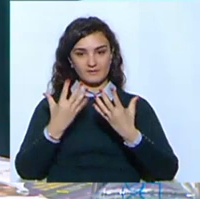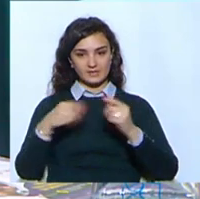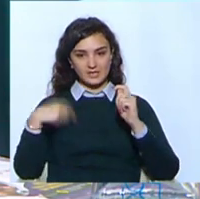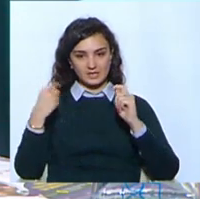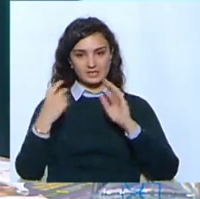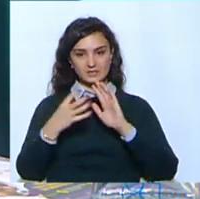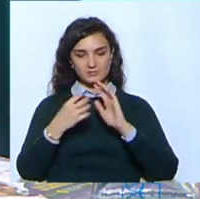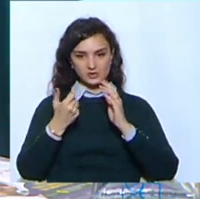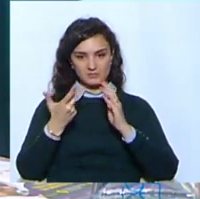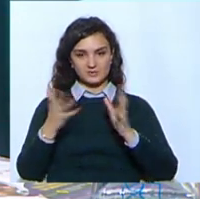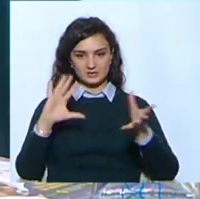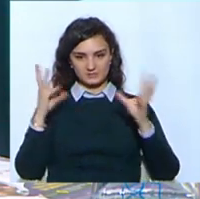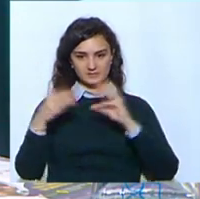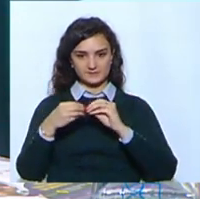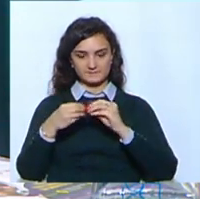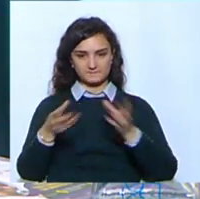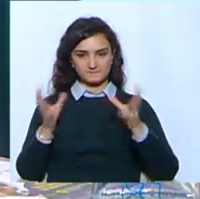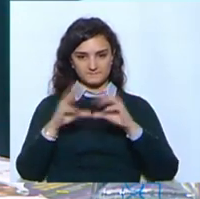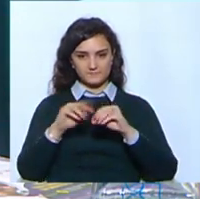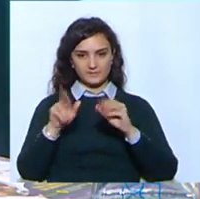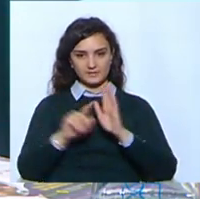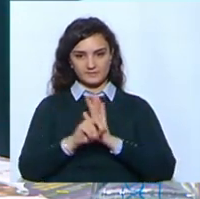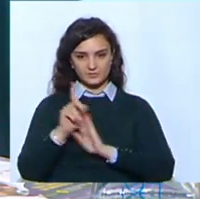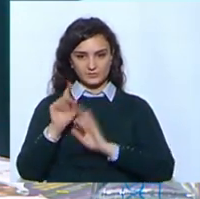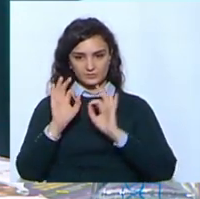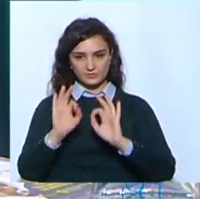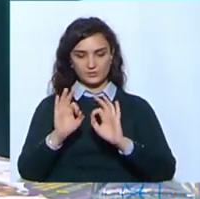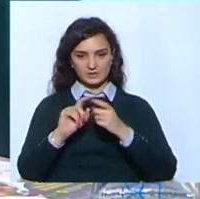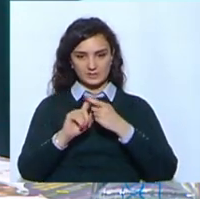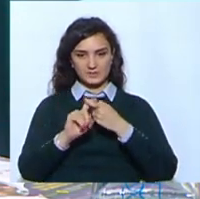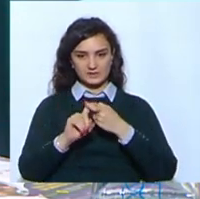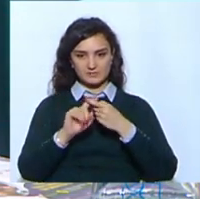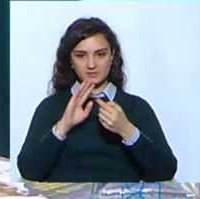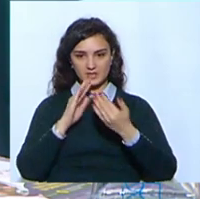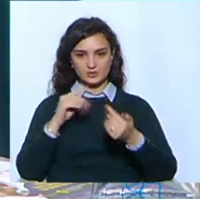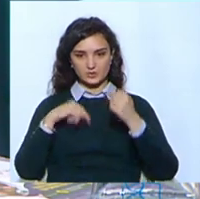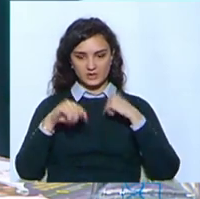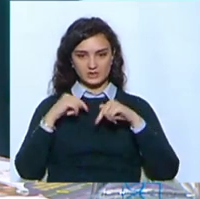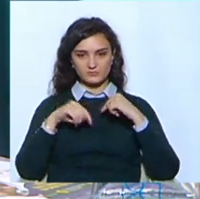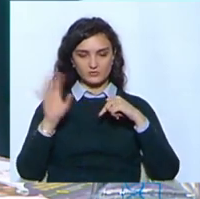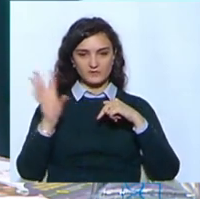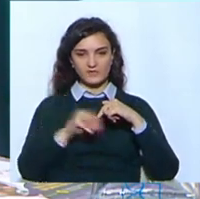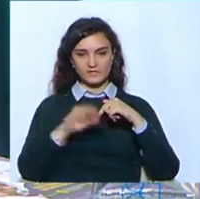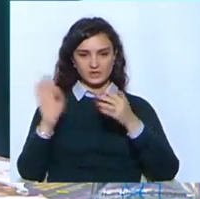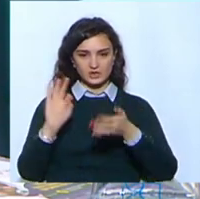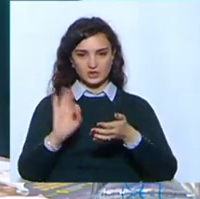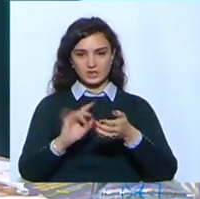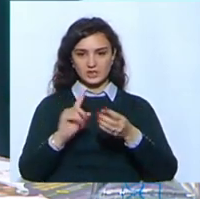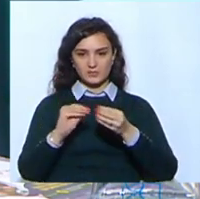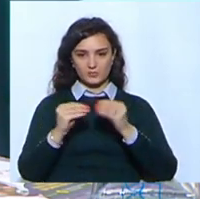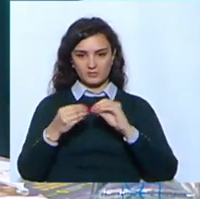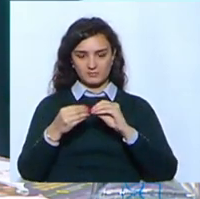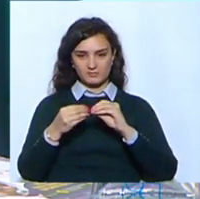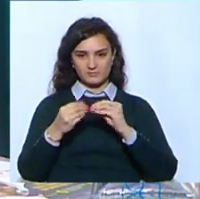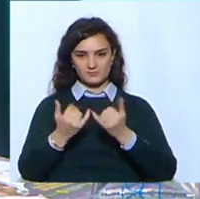გადაცემაში რამდენიმე საკითხს ვაერთიანებთ მაკა და დავიწყოთ სწორედ ინფექციებით ქალის ორგანიზმში. ყველაზე ხშირად რა